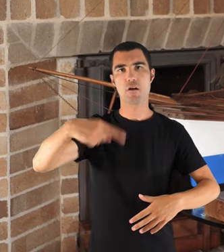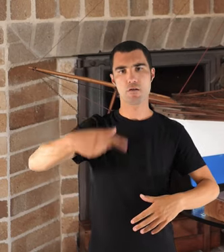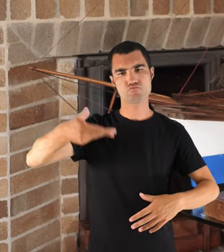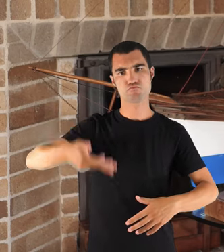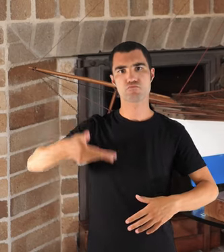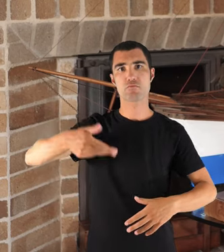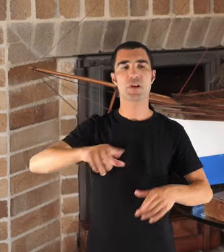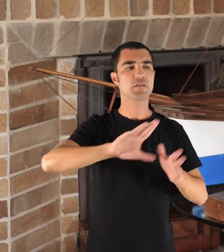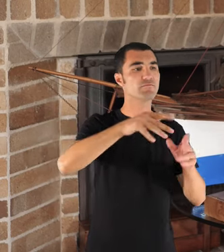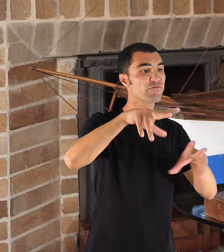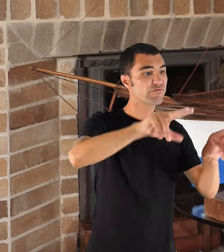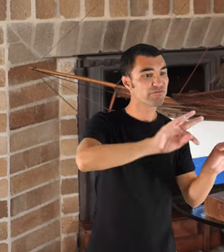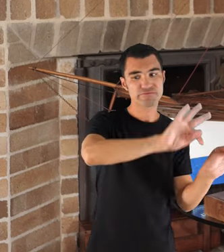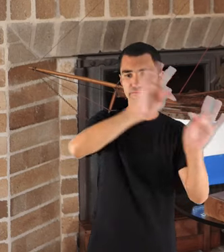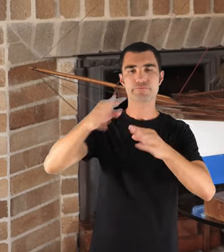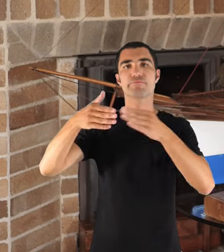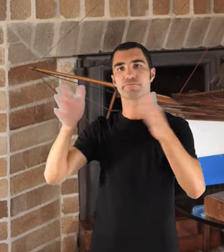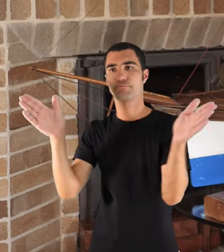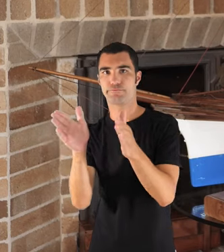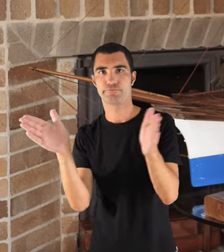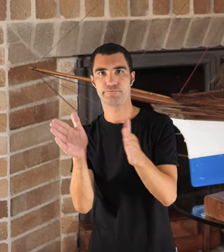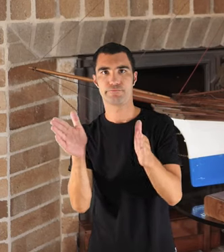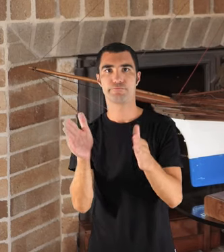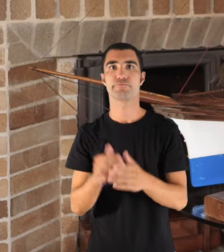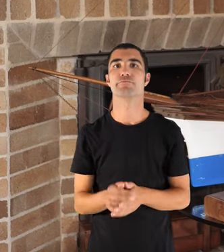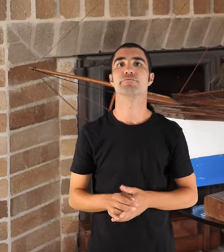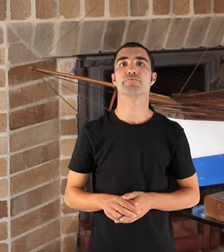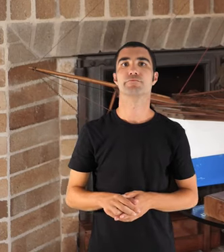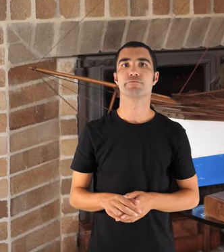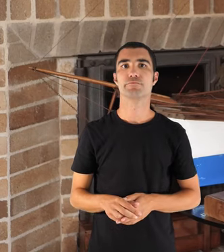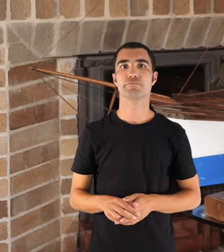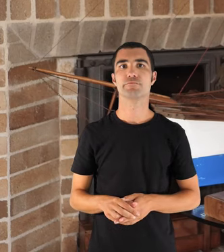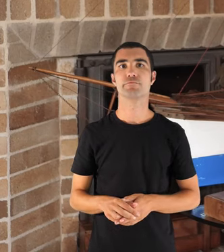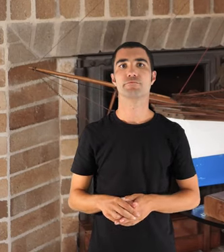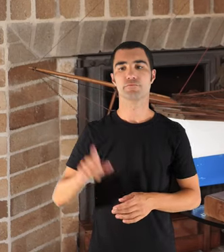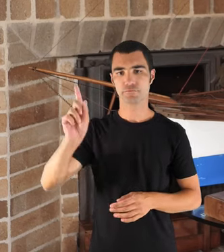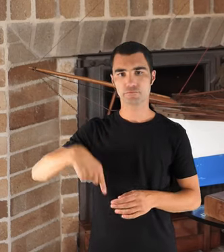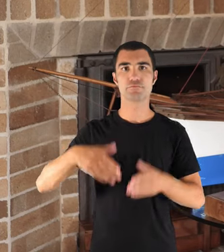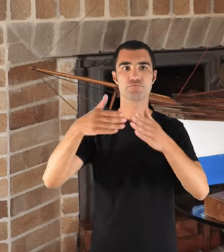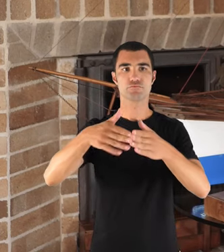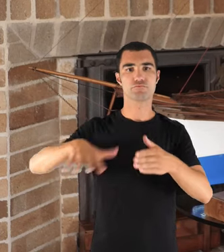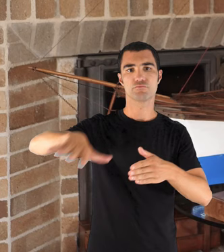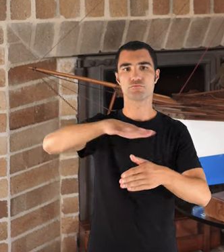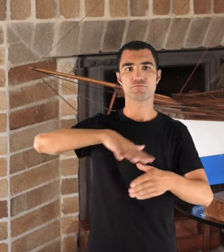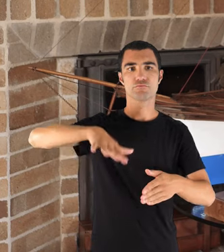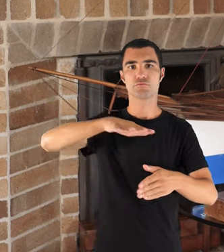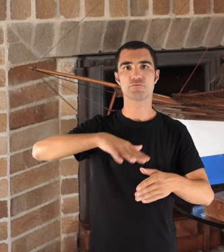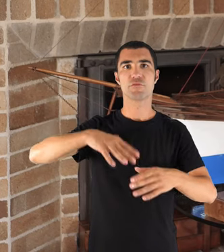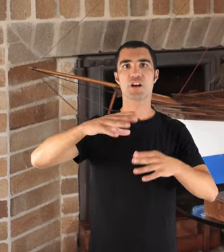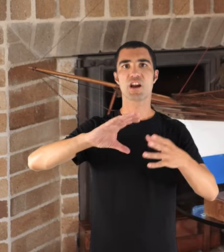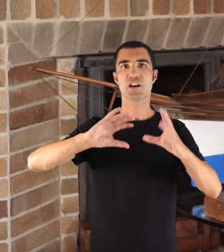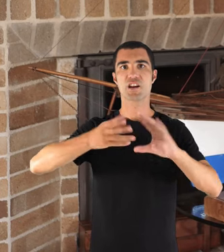ja a barcos més petits, perquè quan se va acabar l'assumpte de la taronja, diguéssim, i l'exportació,